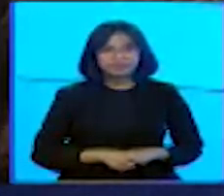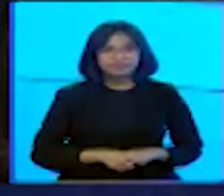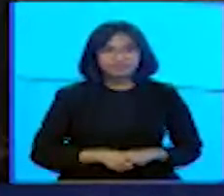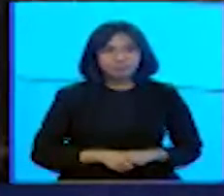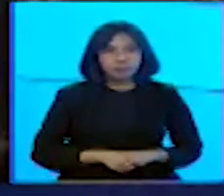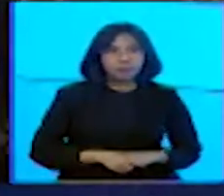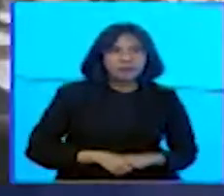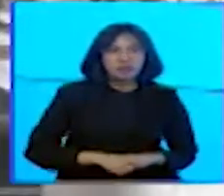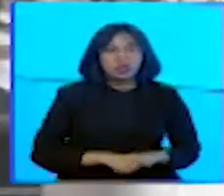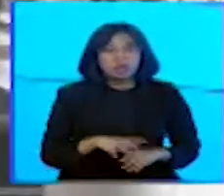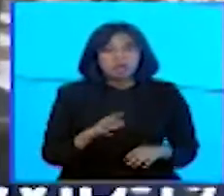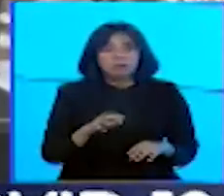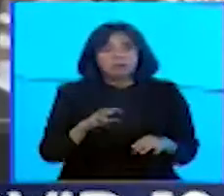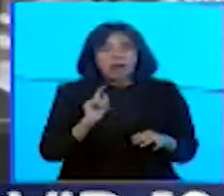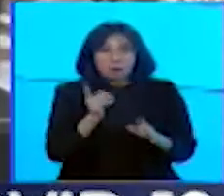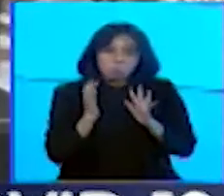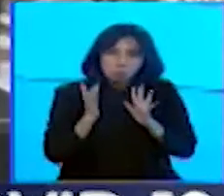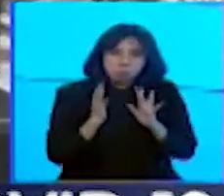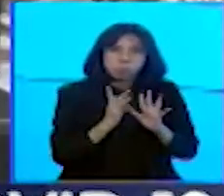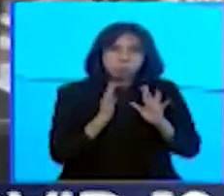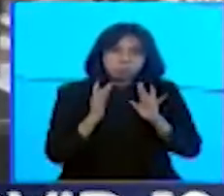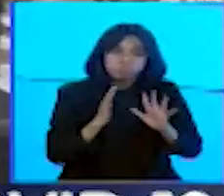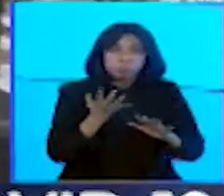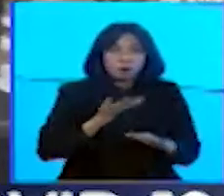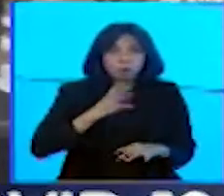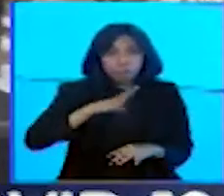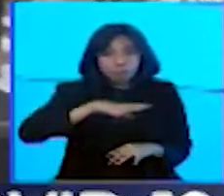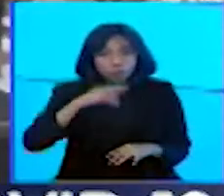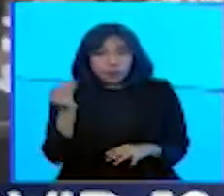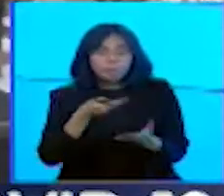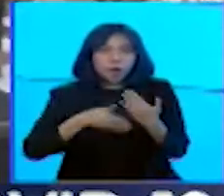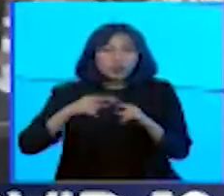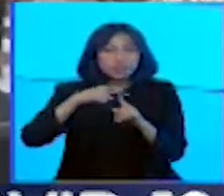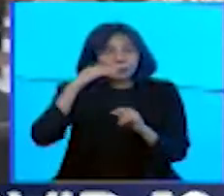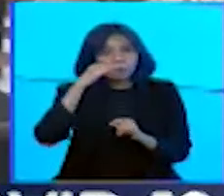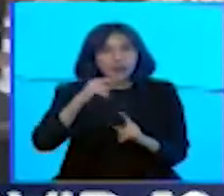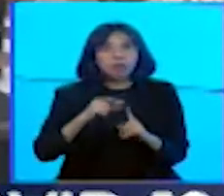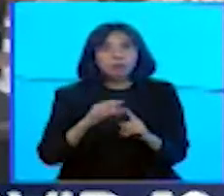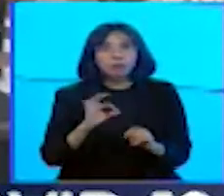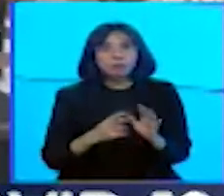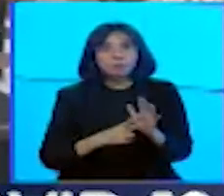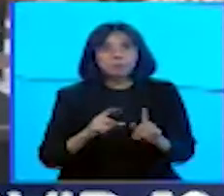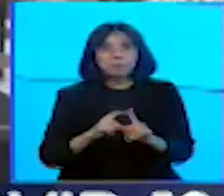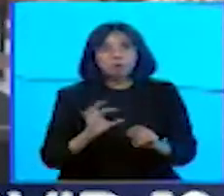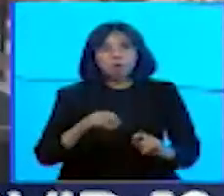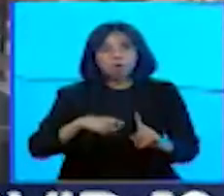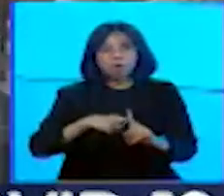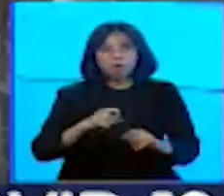Satu persatu warga yang hendak mudik menggunakan transportasi darat melalui Terminal Tipe A Pondok Cabe Pamulang Tangerang Selatan menjalani tes